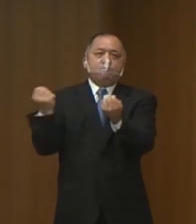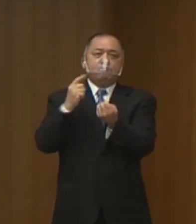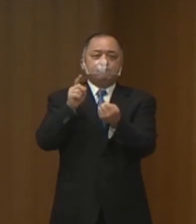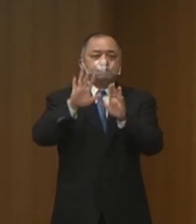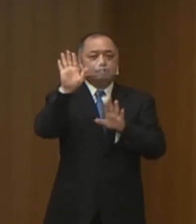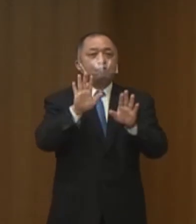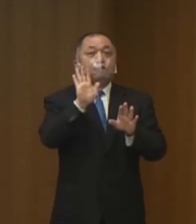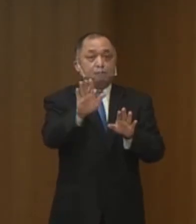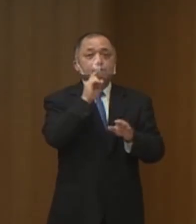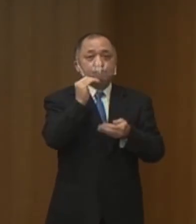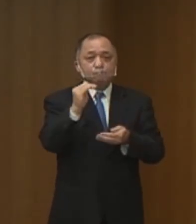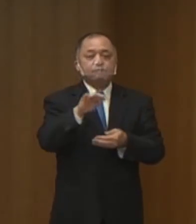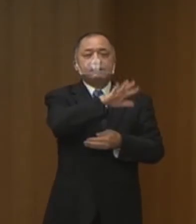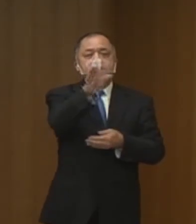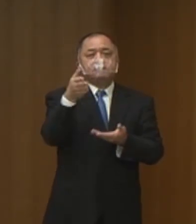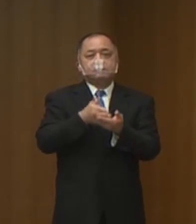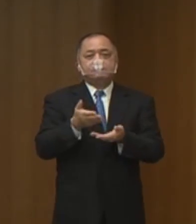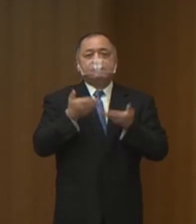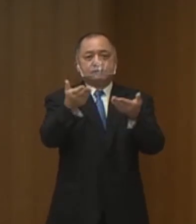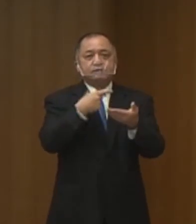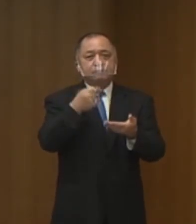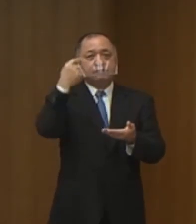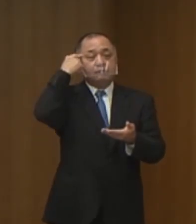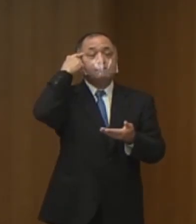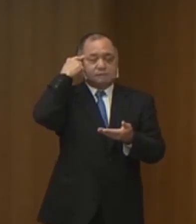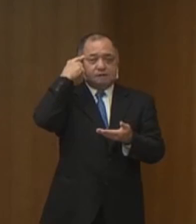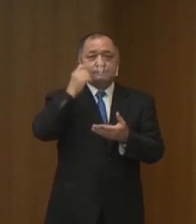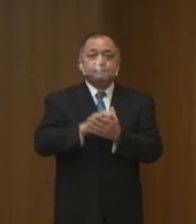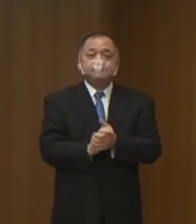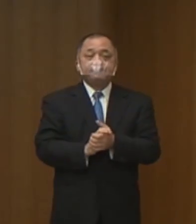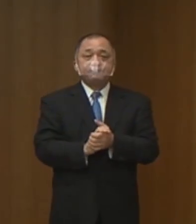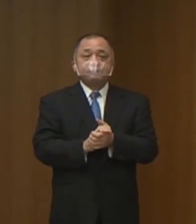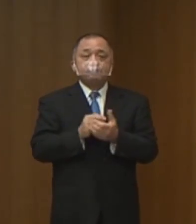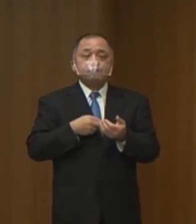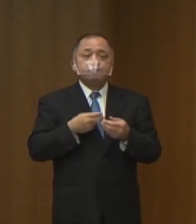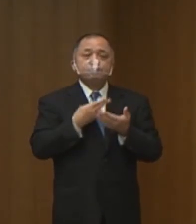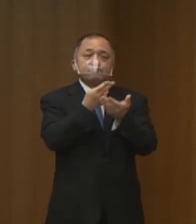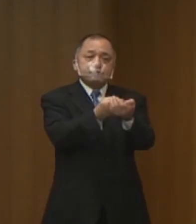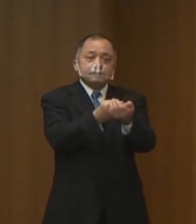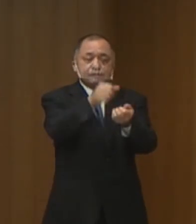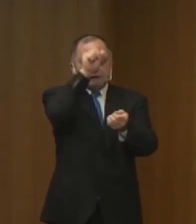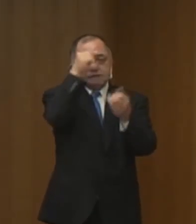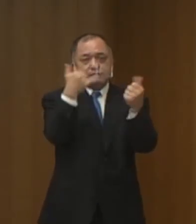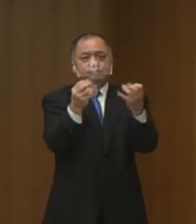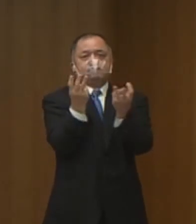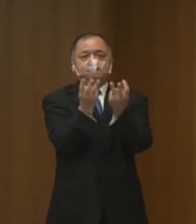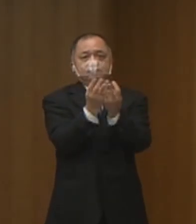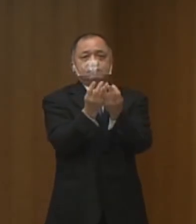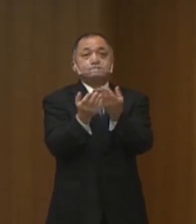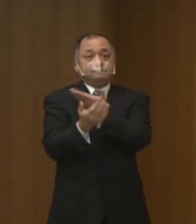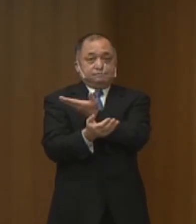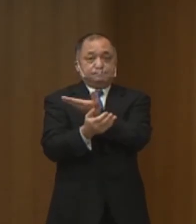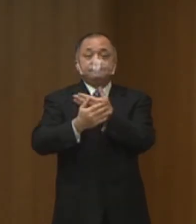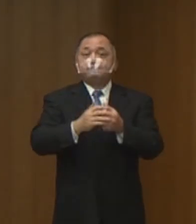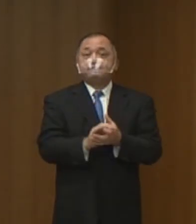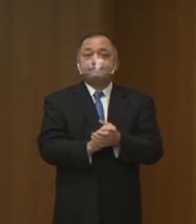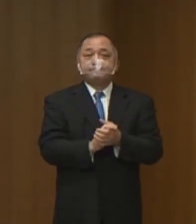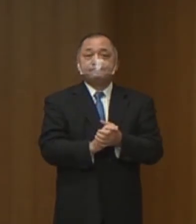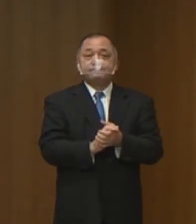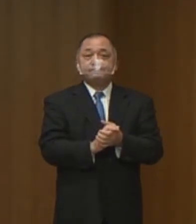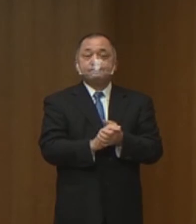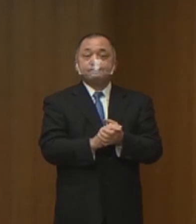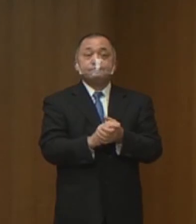ということをまずは皆さんにご説明したいと思っています。入院患者数についてでございますけれども、じゃあ